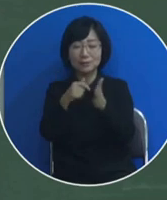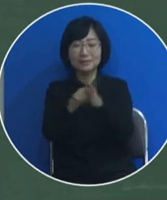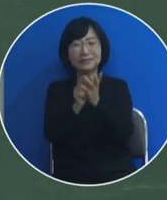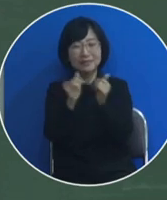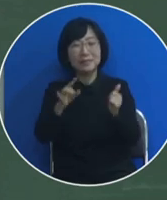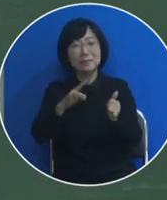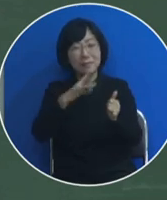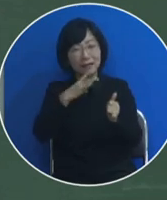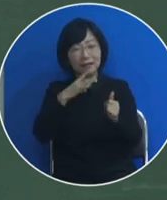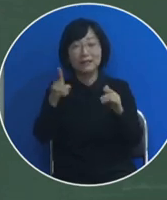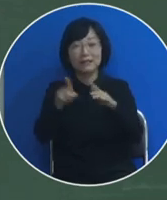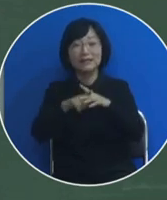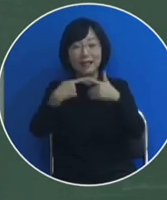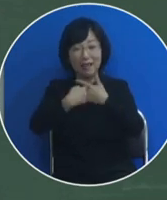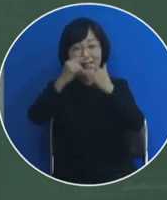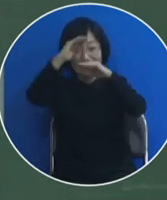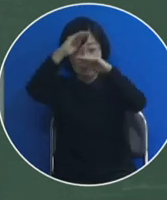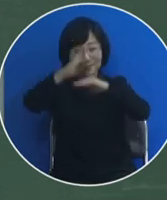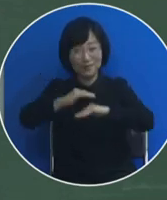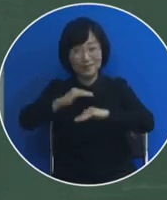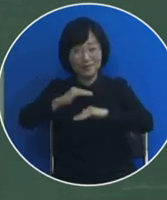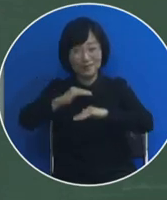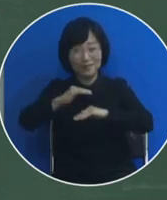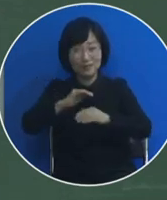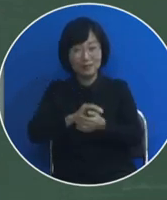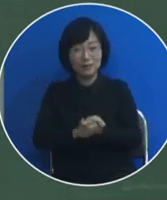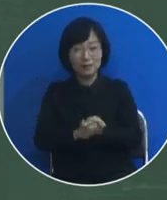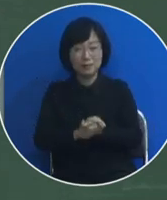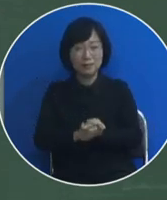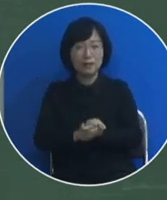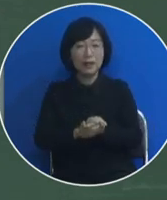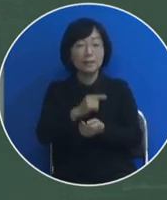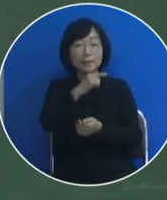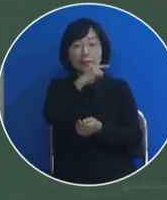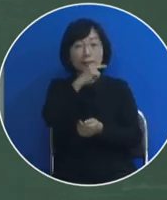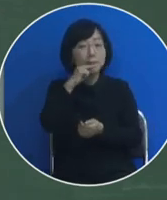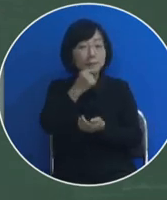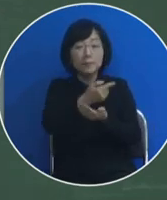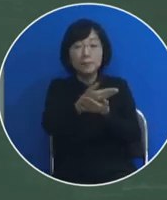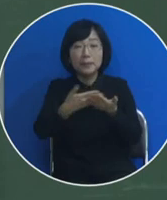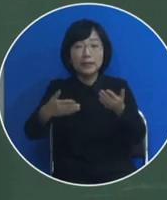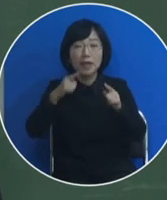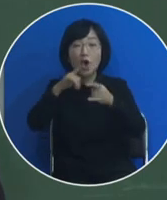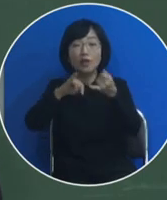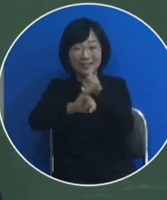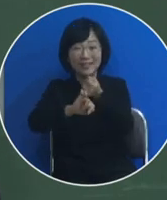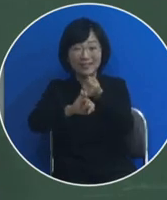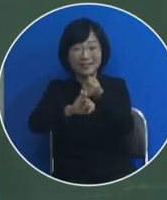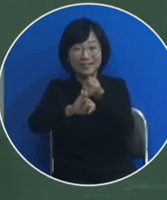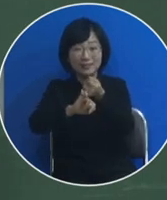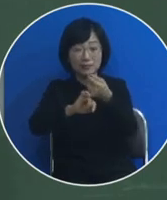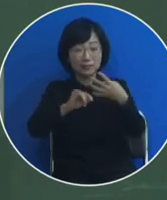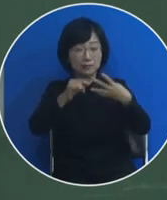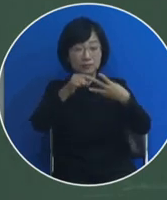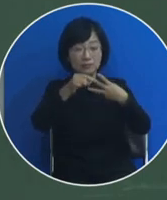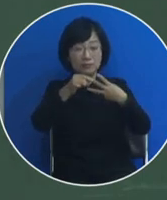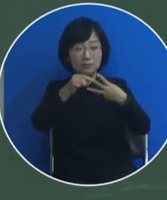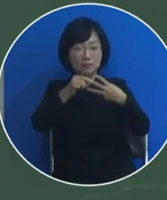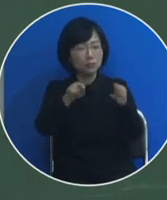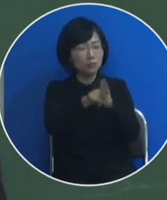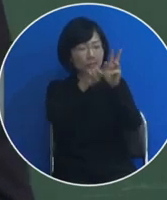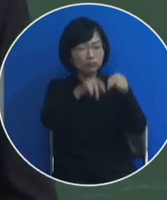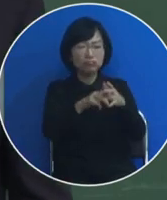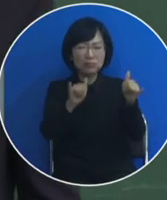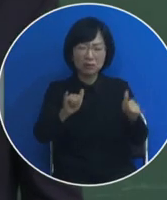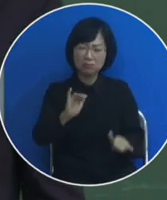only believers can read. 그렇죠. Isn't that so? 피 언약. The blood covenant. 이놈 무신자 뭐야? 피가 뭐야? Unbelievers say, "Blood? What are you talking about?